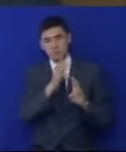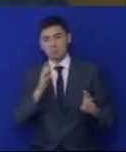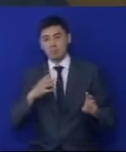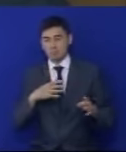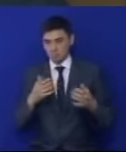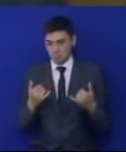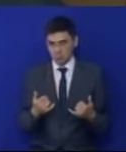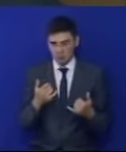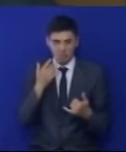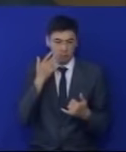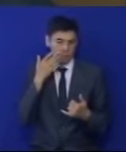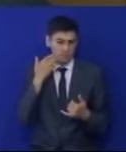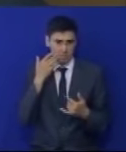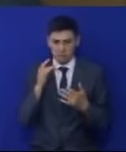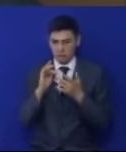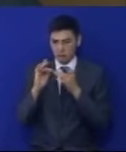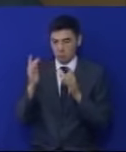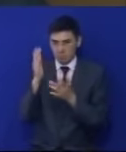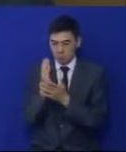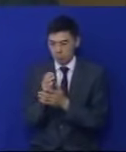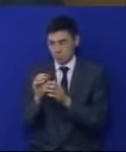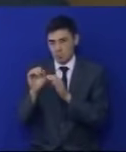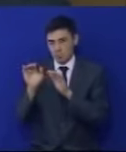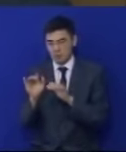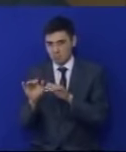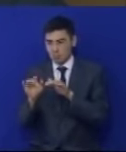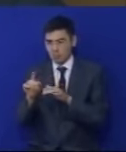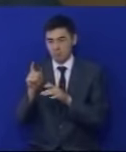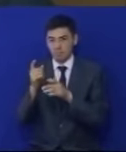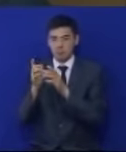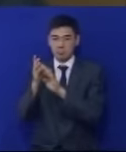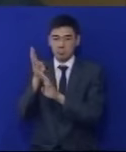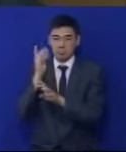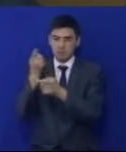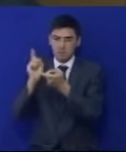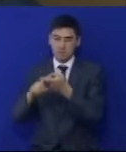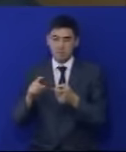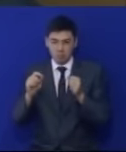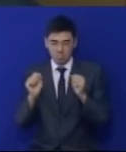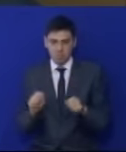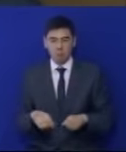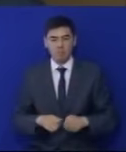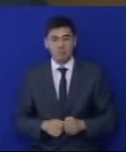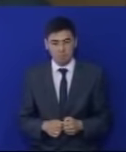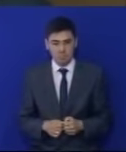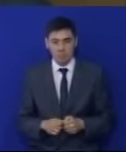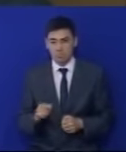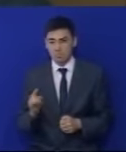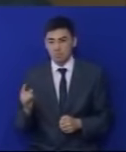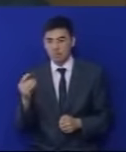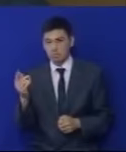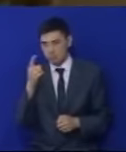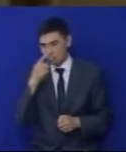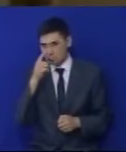қазір сайтта болған өте қолайлы. Халыққа қызмет көрсету орталығына кілт алып, тіркеліп қажеті жоқ. Баланың жеке